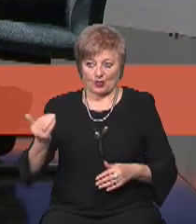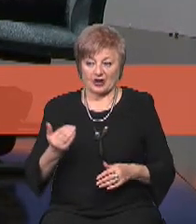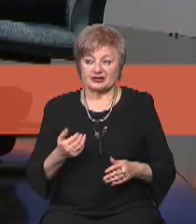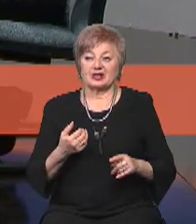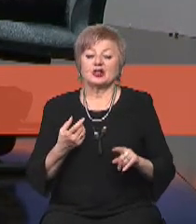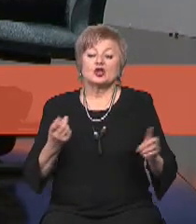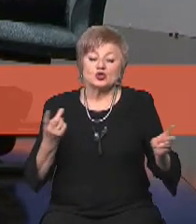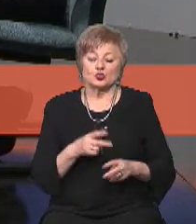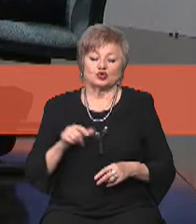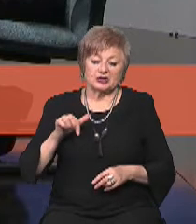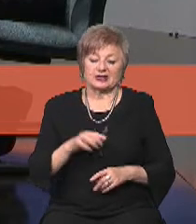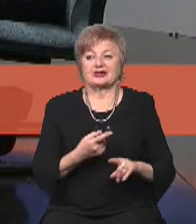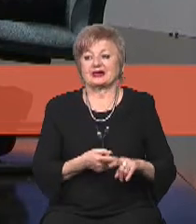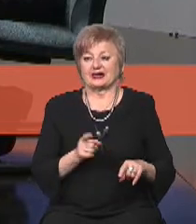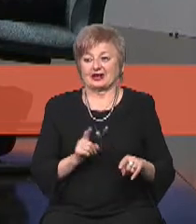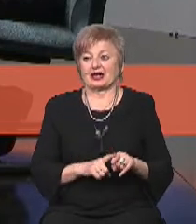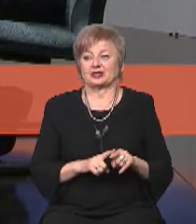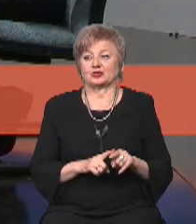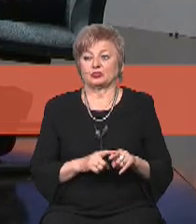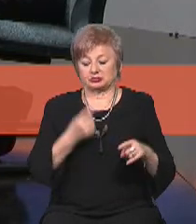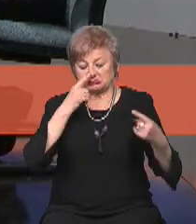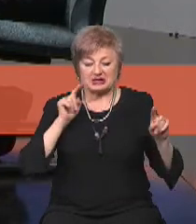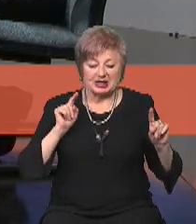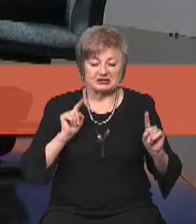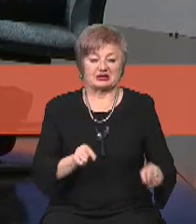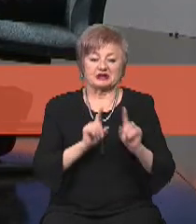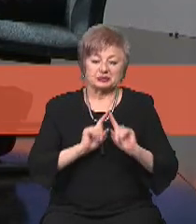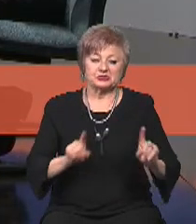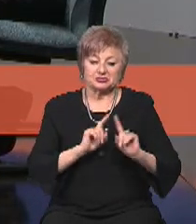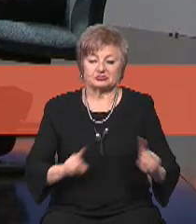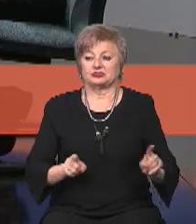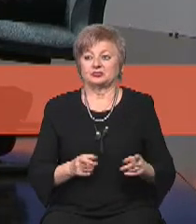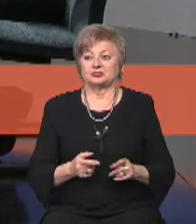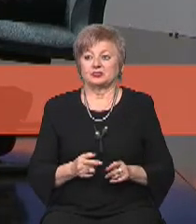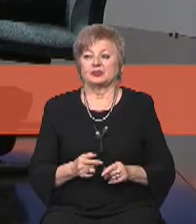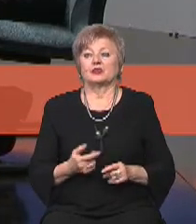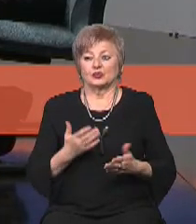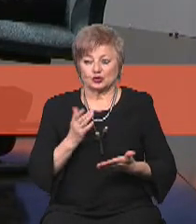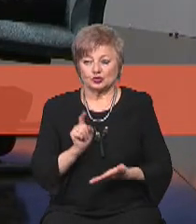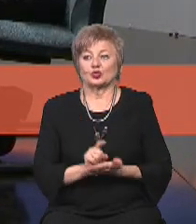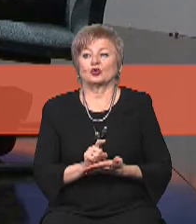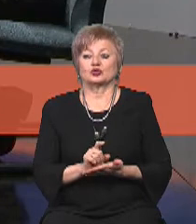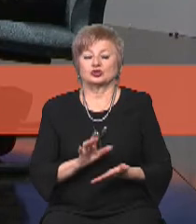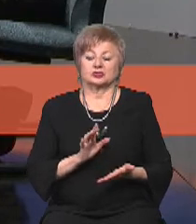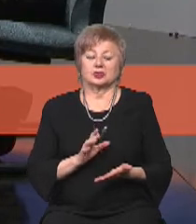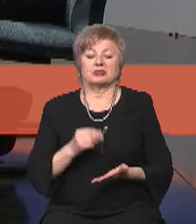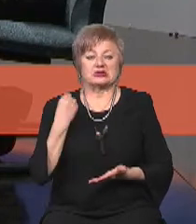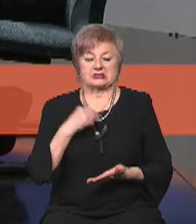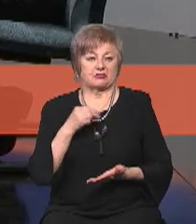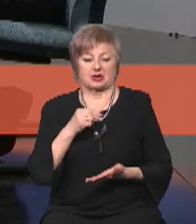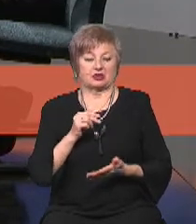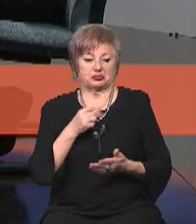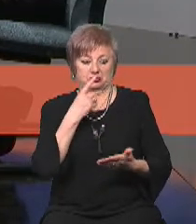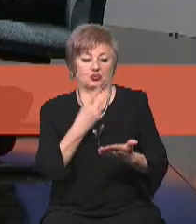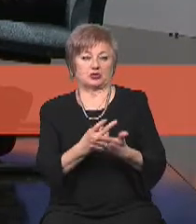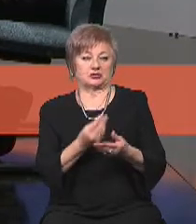цього треба йти. От ті яскравинки, родзинки, цікавинки – мають відрізняти Запоріжжя так само,